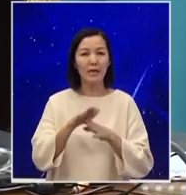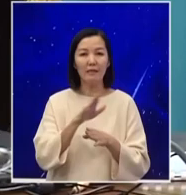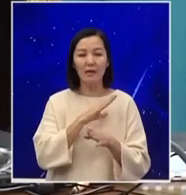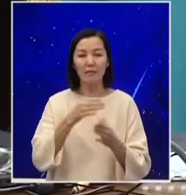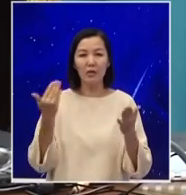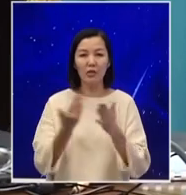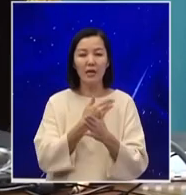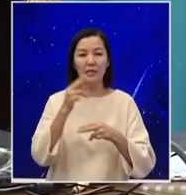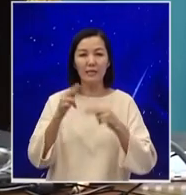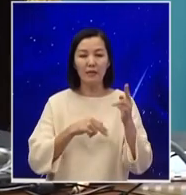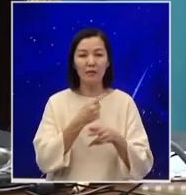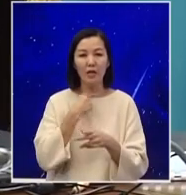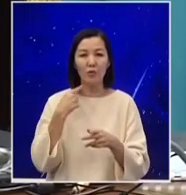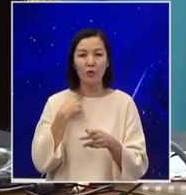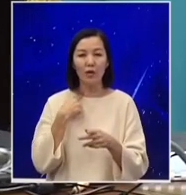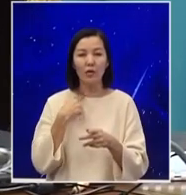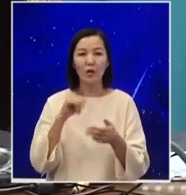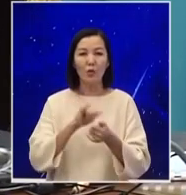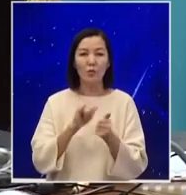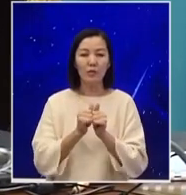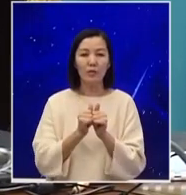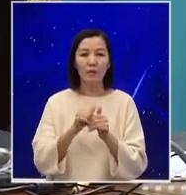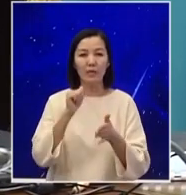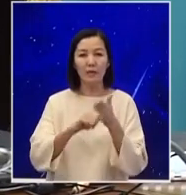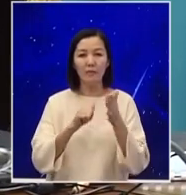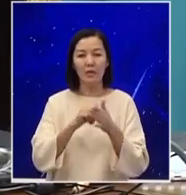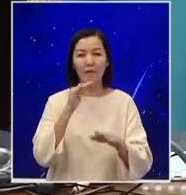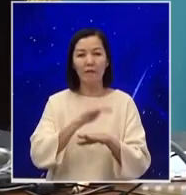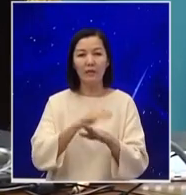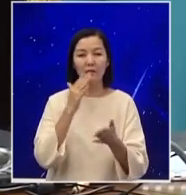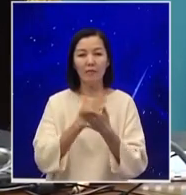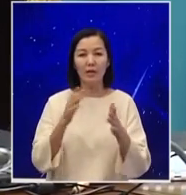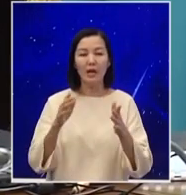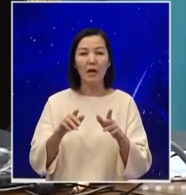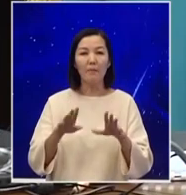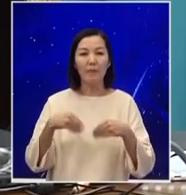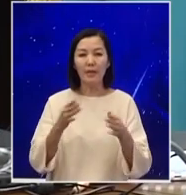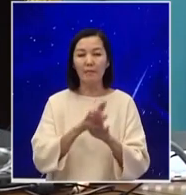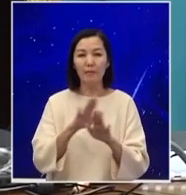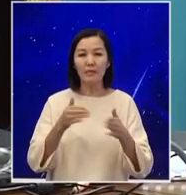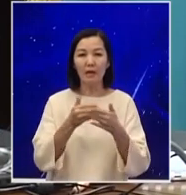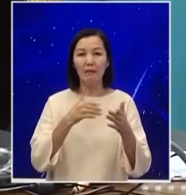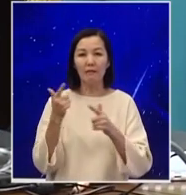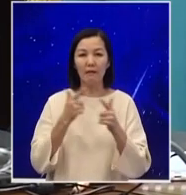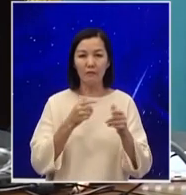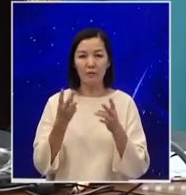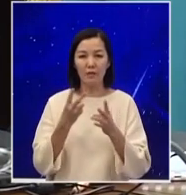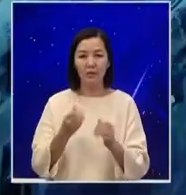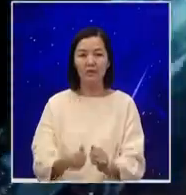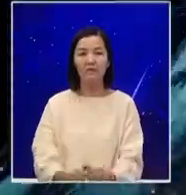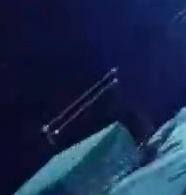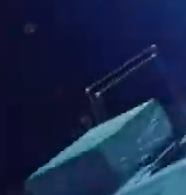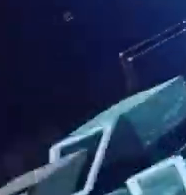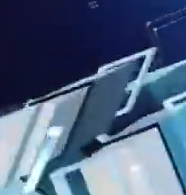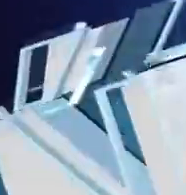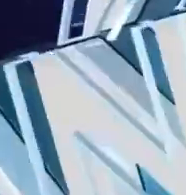Жаңадан салынып жатқан Талдықорған Өскемен жолында кемшіліктер анықталған. Қолданысқа бермес бұрын осыны реттеңіздер.